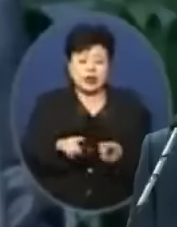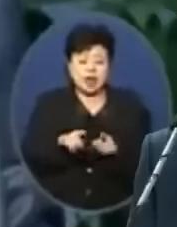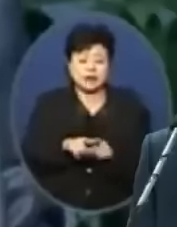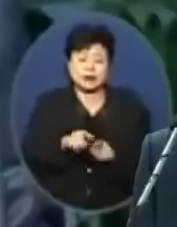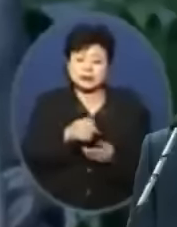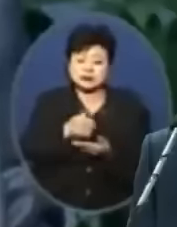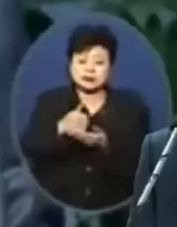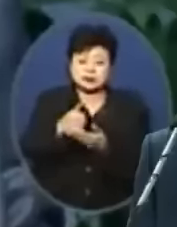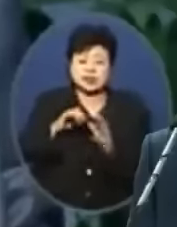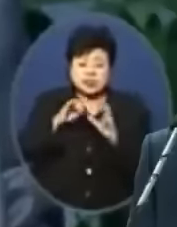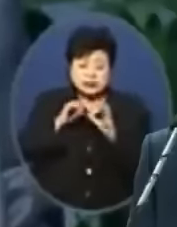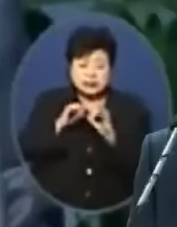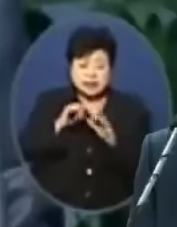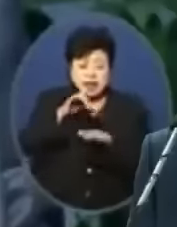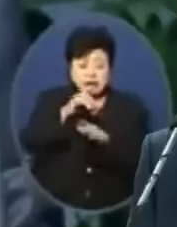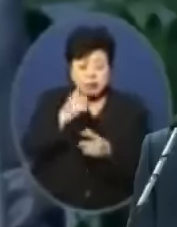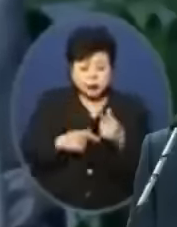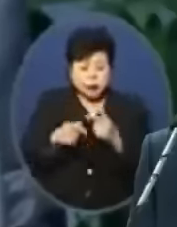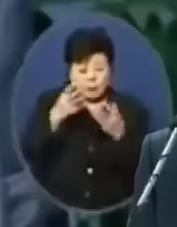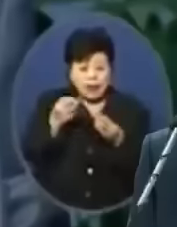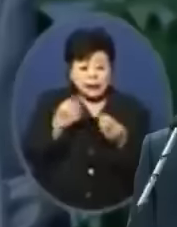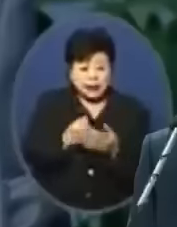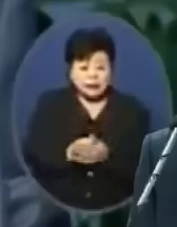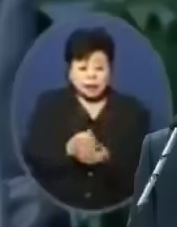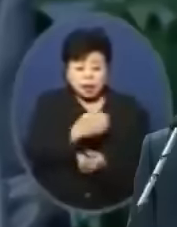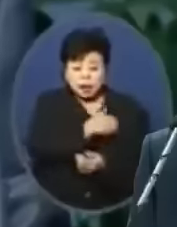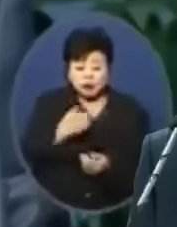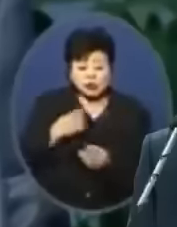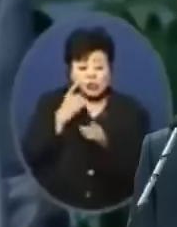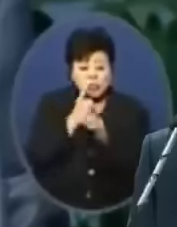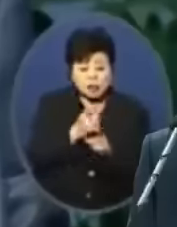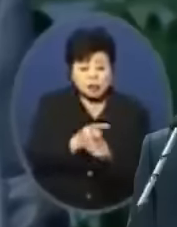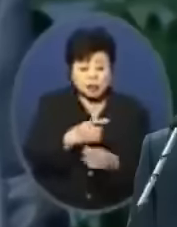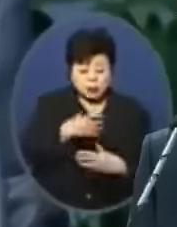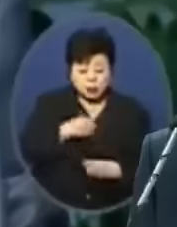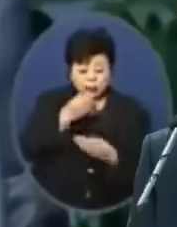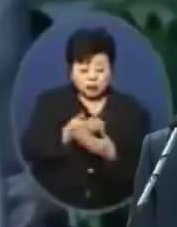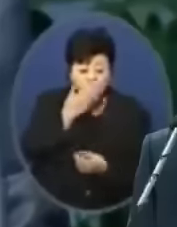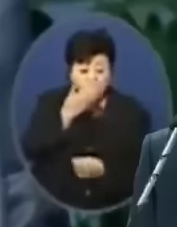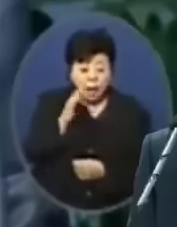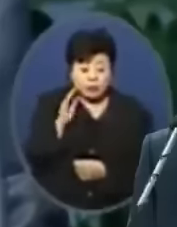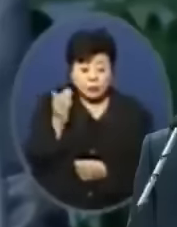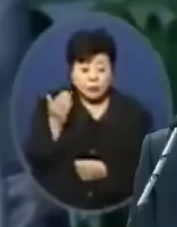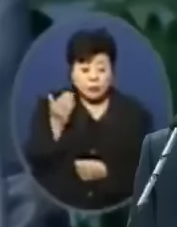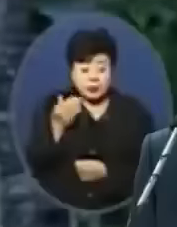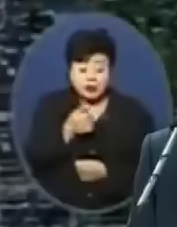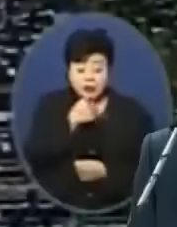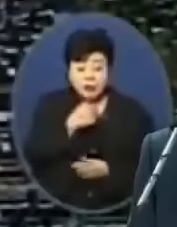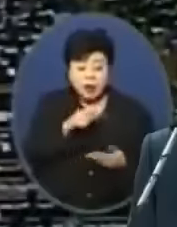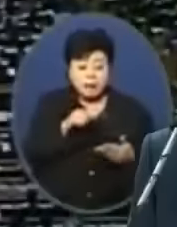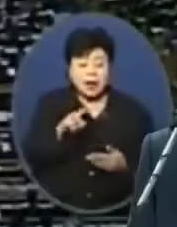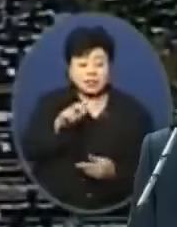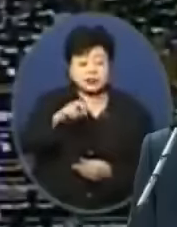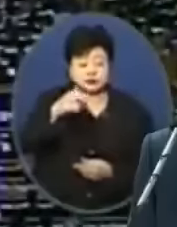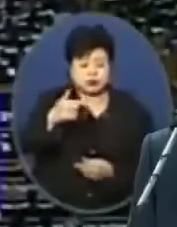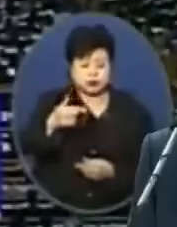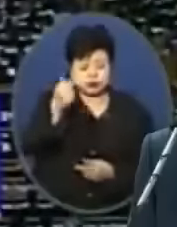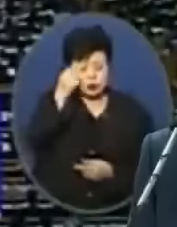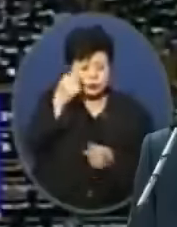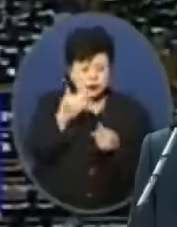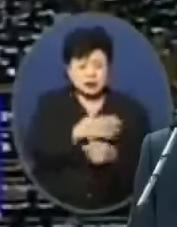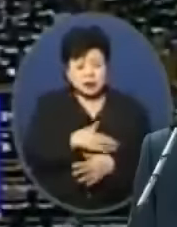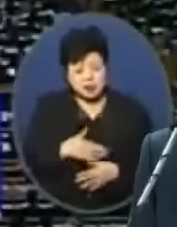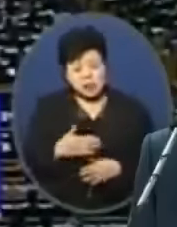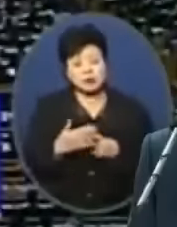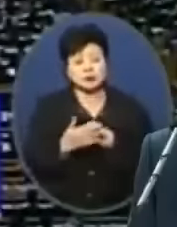계시니가 세상에 있는 마귀보다 많음으로 능력히 이기고 평안을 얻을 수가 있는 것입니다. 로마서 8장 26절에 성령도 우리의